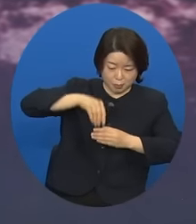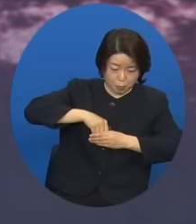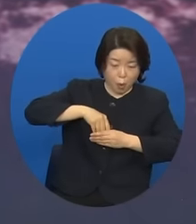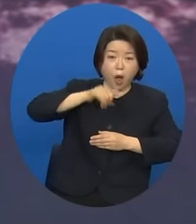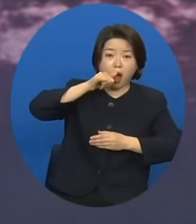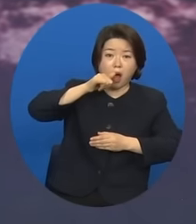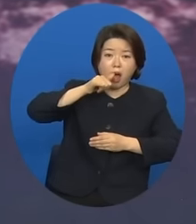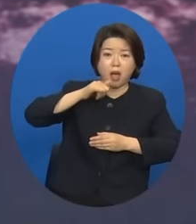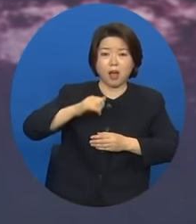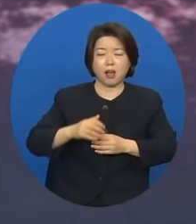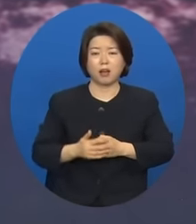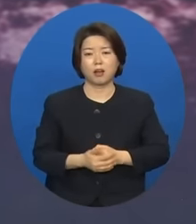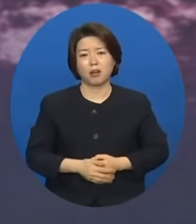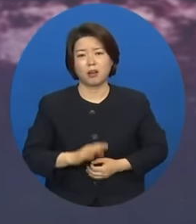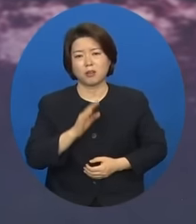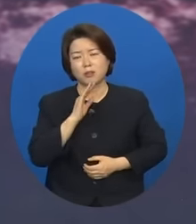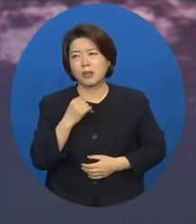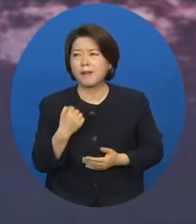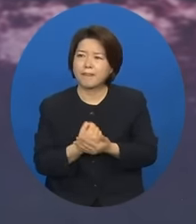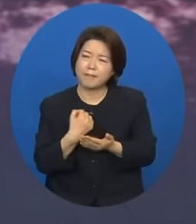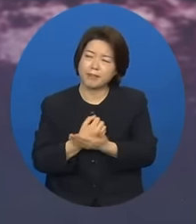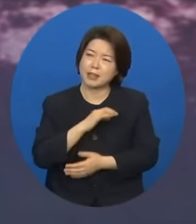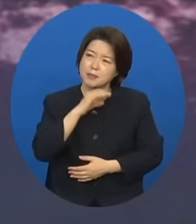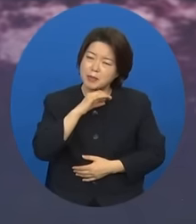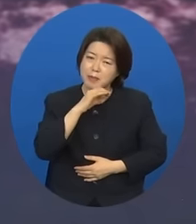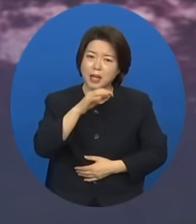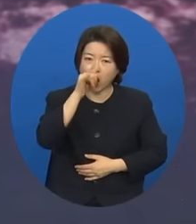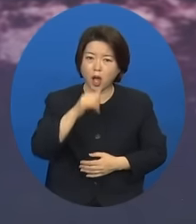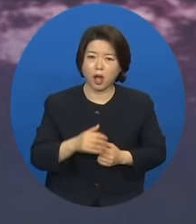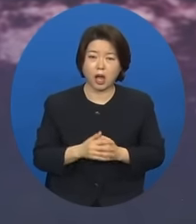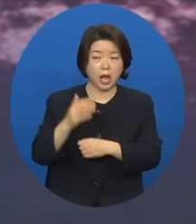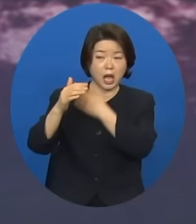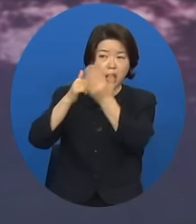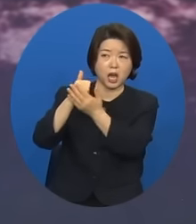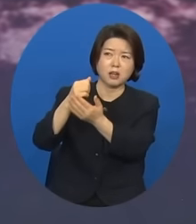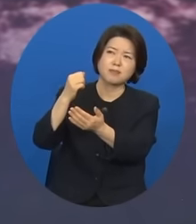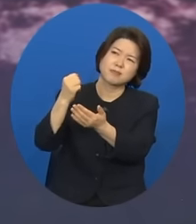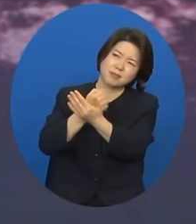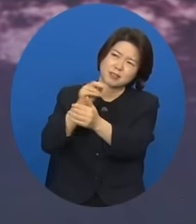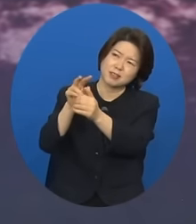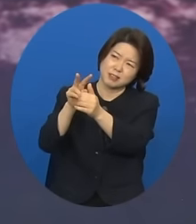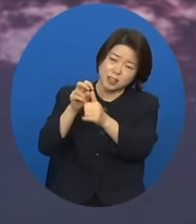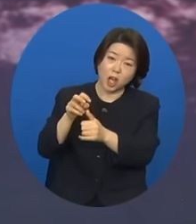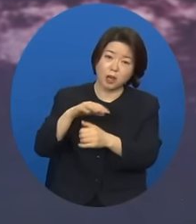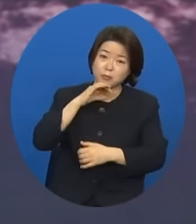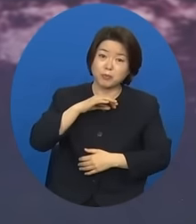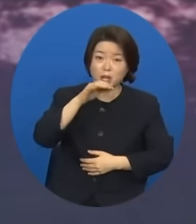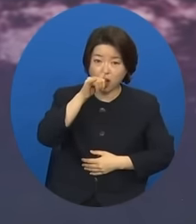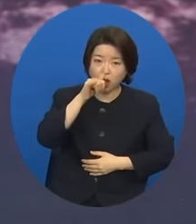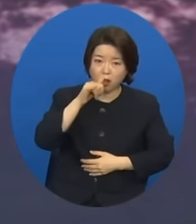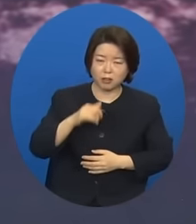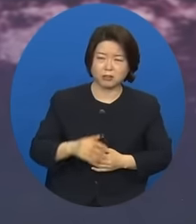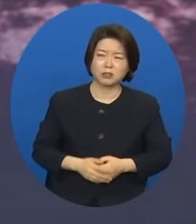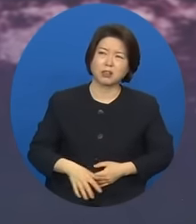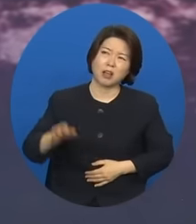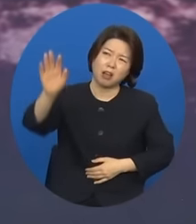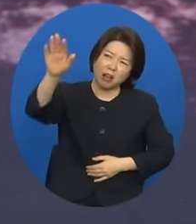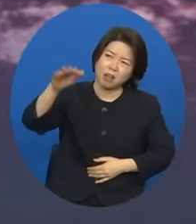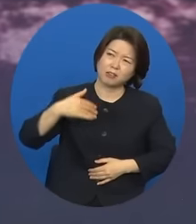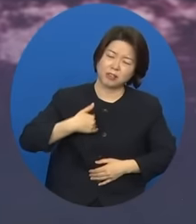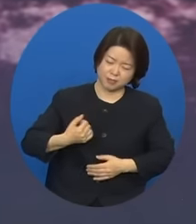것이죠 너무나 서운한 거예 여러분 하나님께 선하신 분 계시죠 하나님 너무 서운합니다